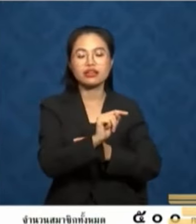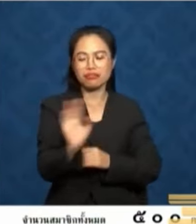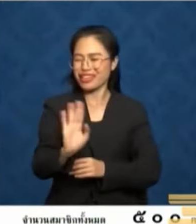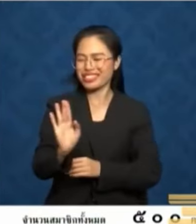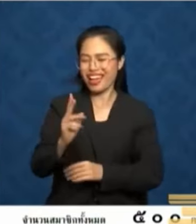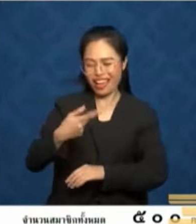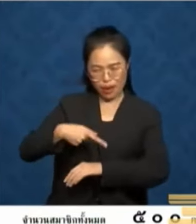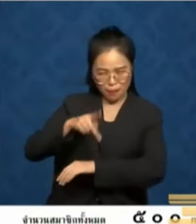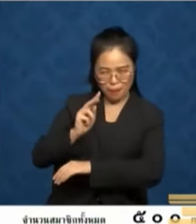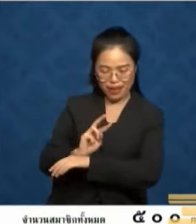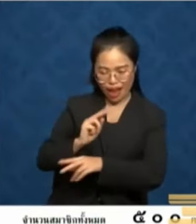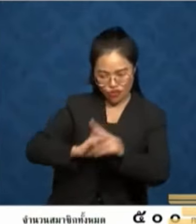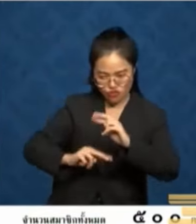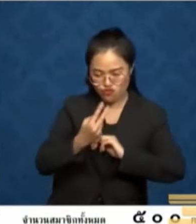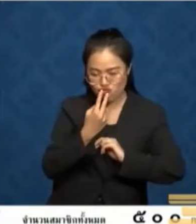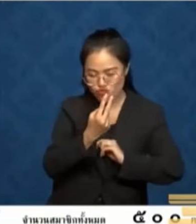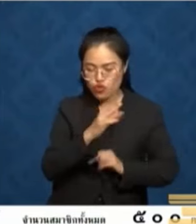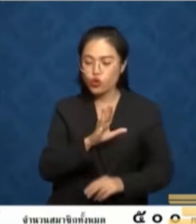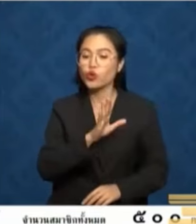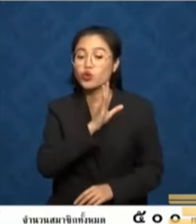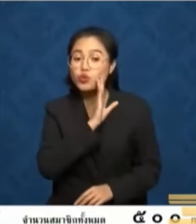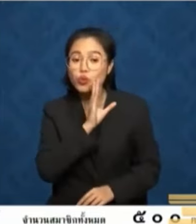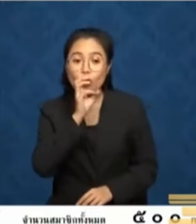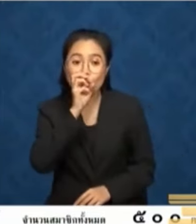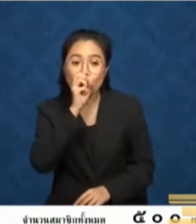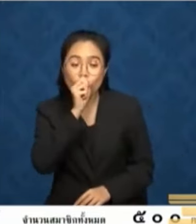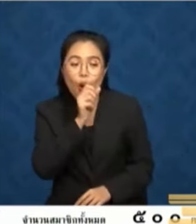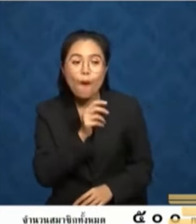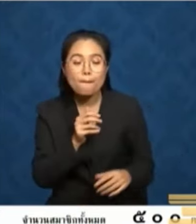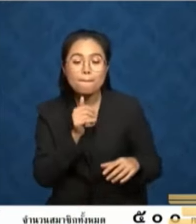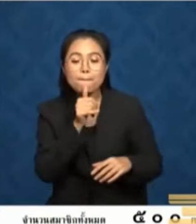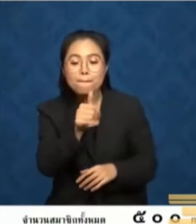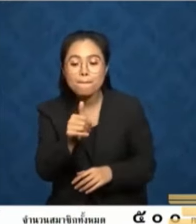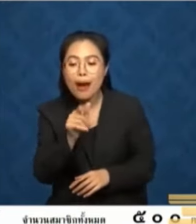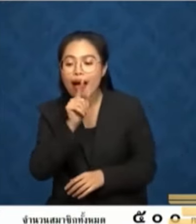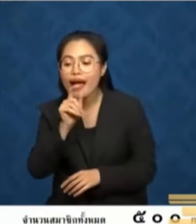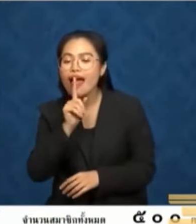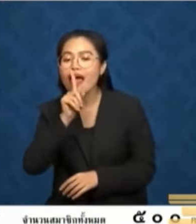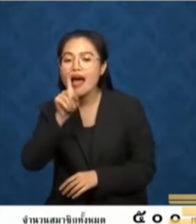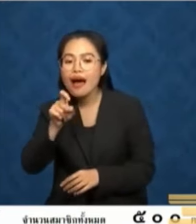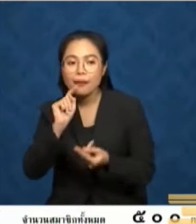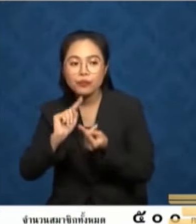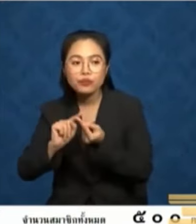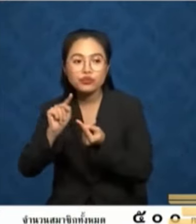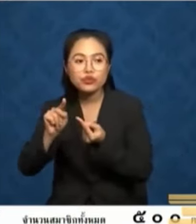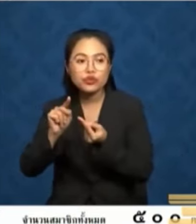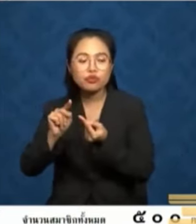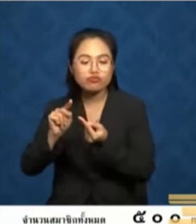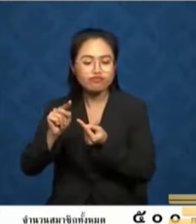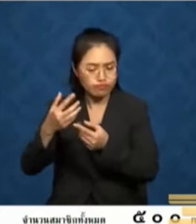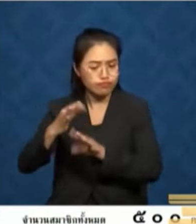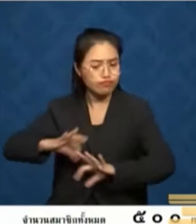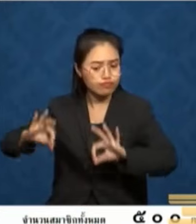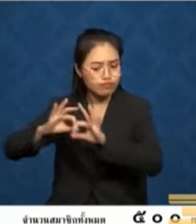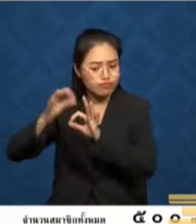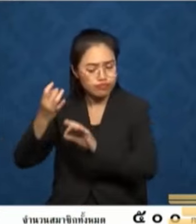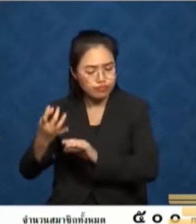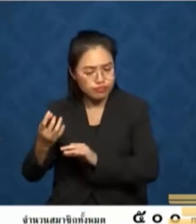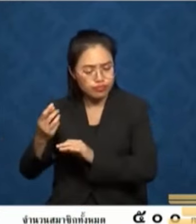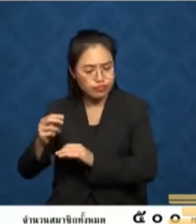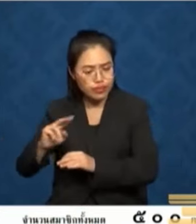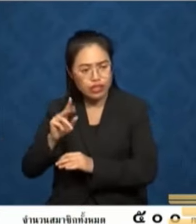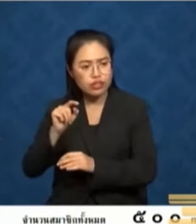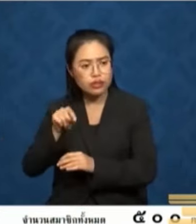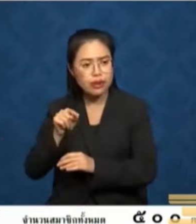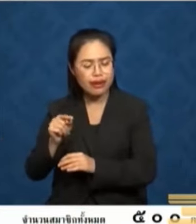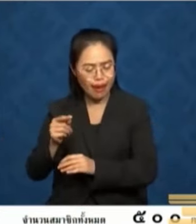เองครับท่านต้องสอบถามไปยังหน่วยงานต่างๆว่ามีความจำเป็นแค่ไหนเห็นควรหรือไม่เห็นควรหรือไม่ตรงนี้ให้เป็น